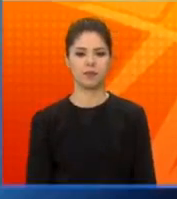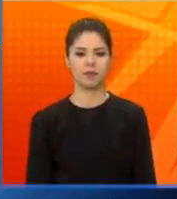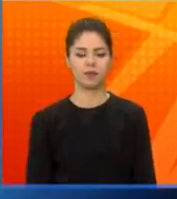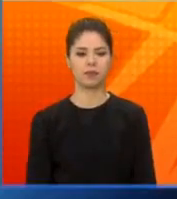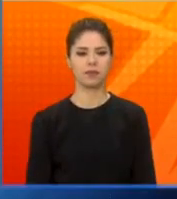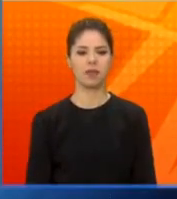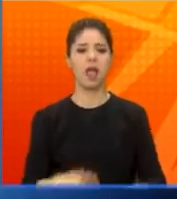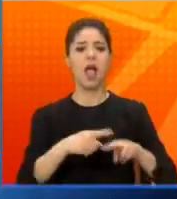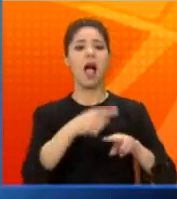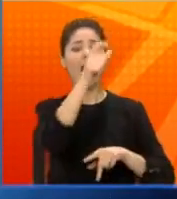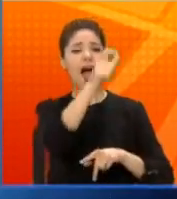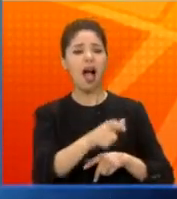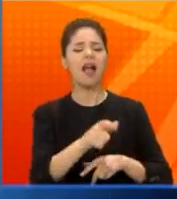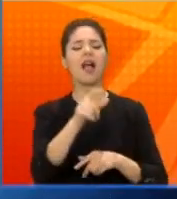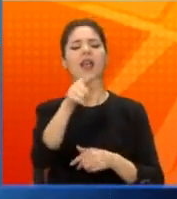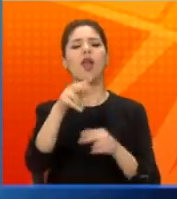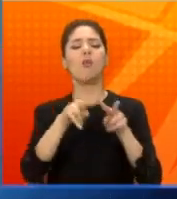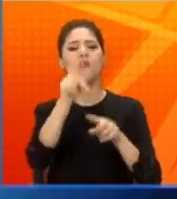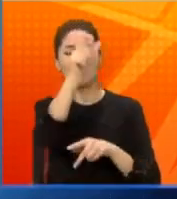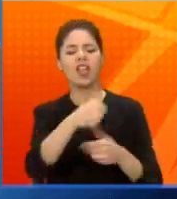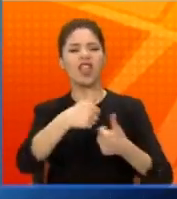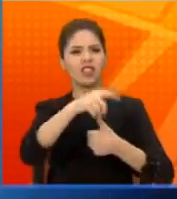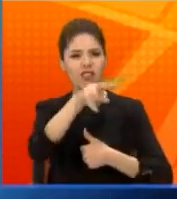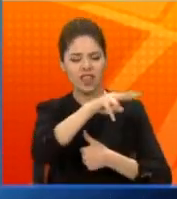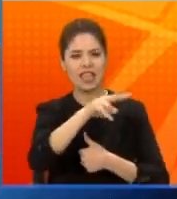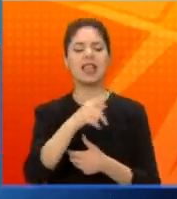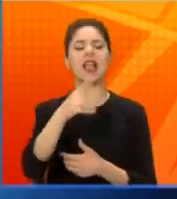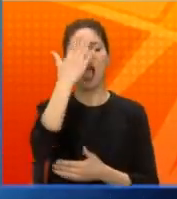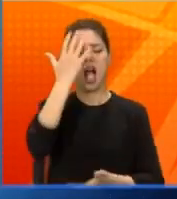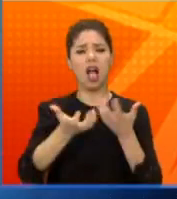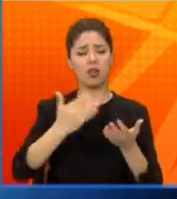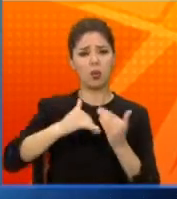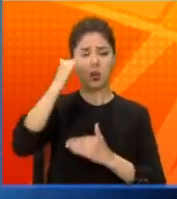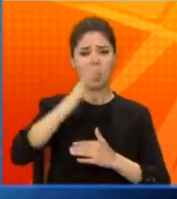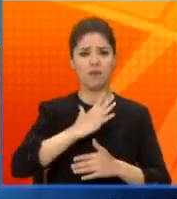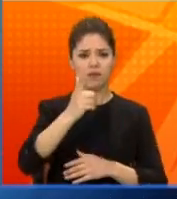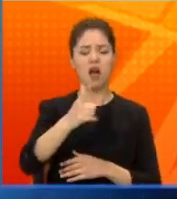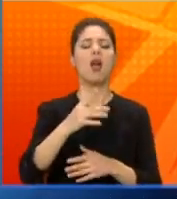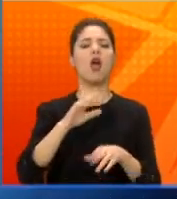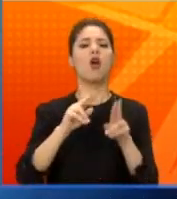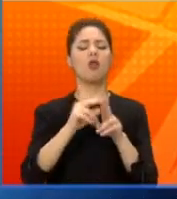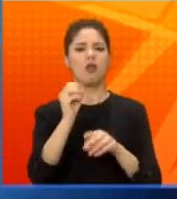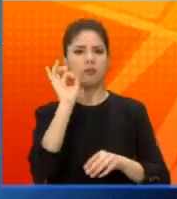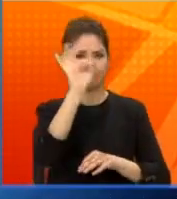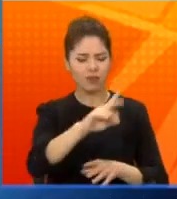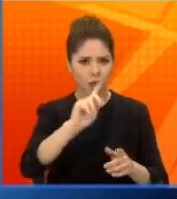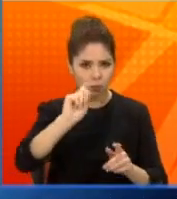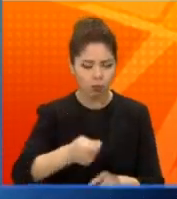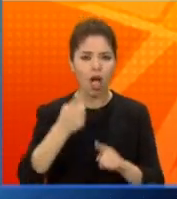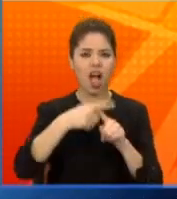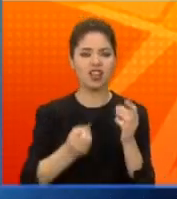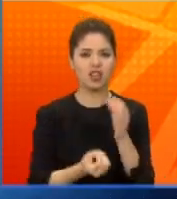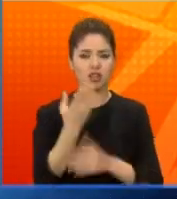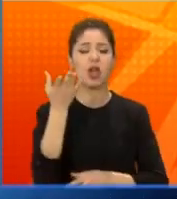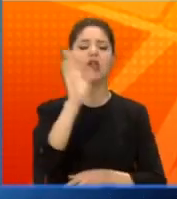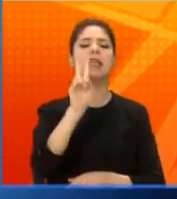burada. Ayhan Müfit ikinci çifti de yüksek ateş şikayetiyle hastaneye başvurmuştu. Koronavirüs tanısı konulan çift 22 gün